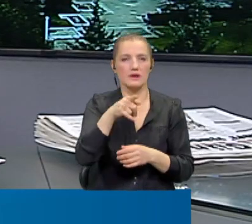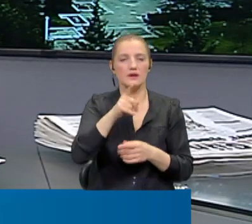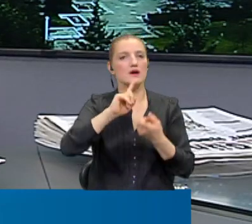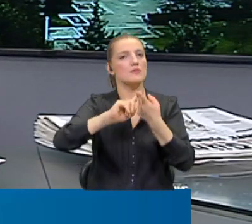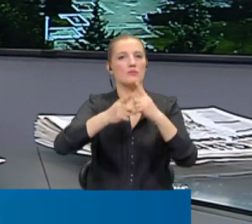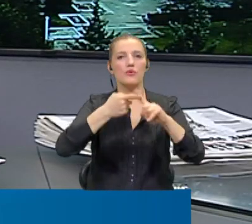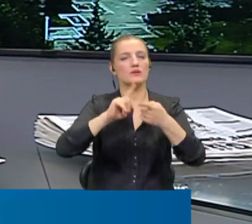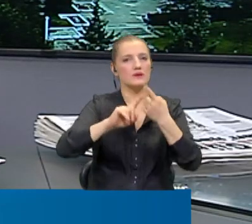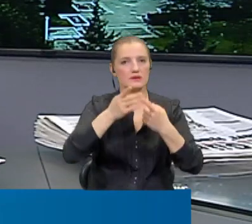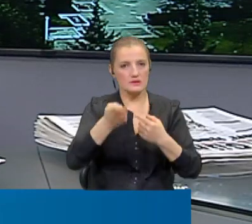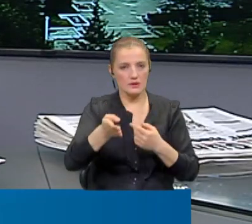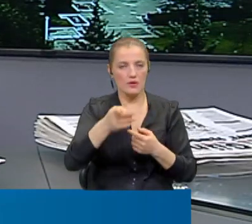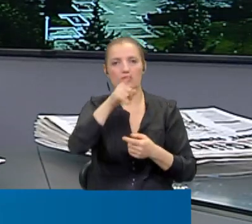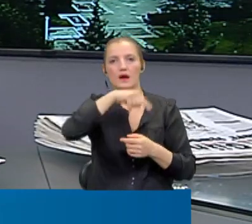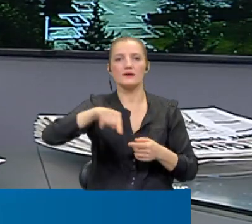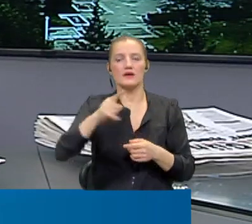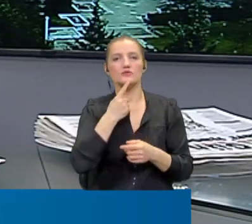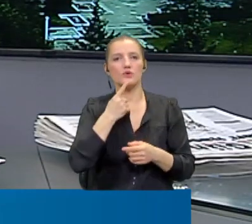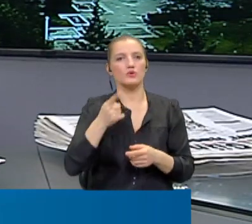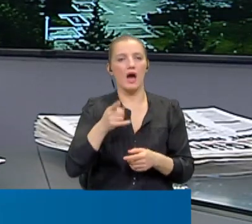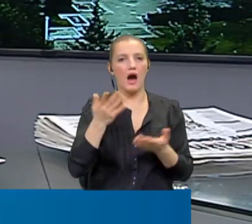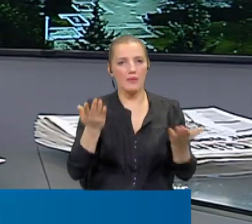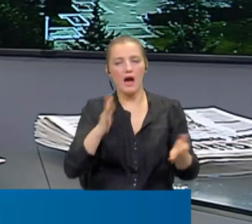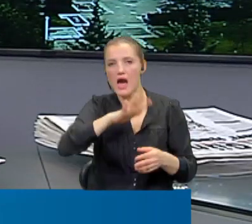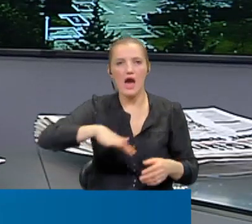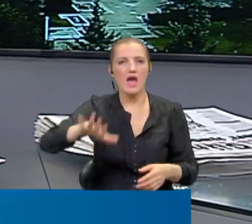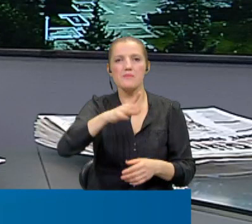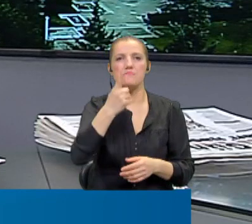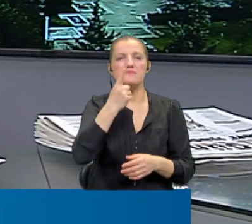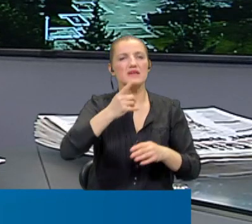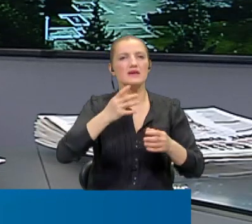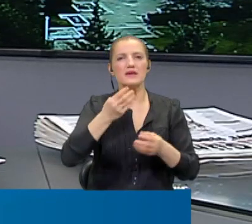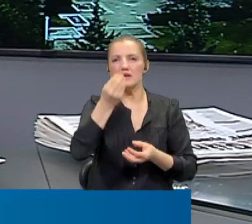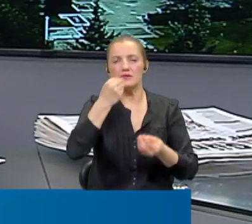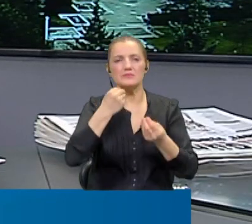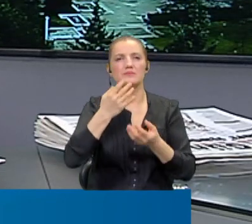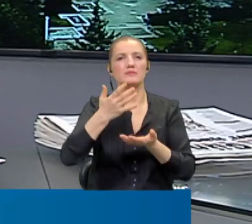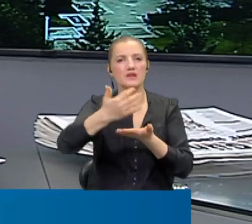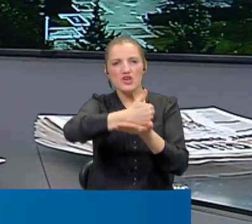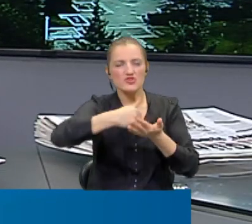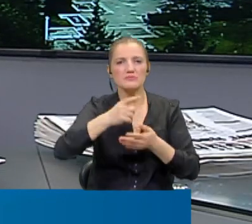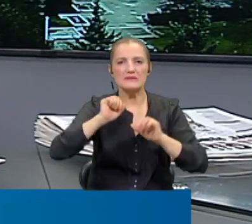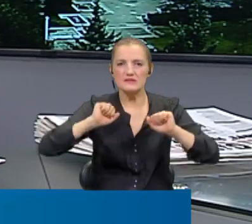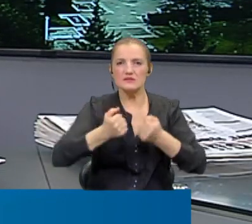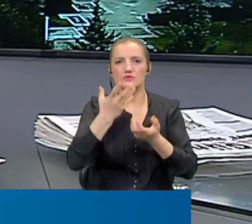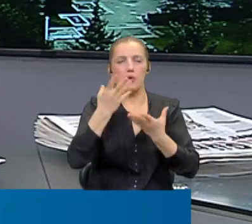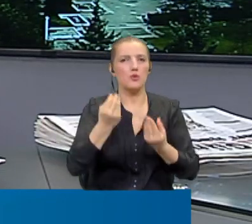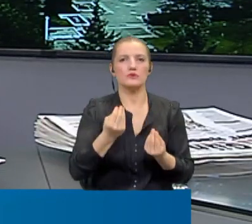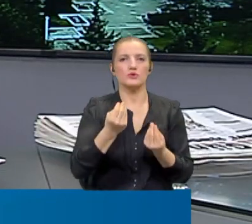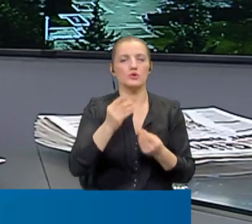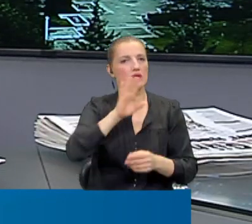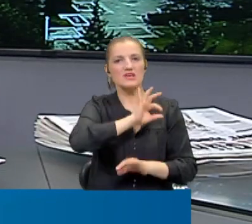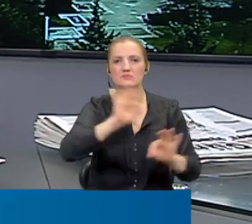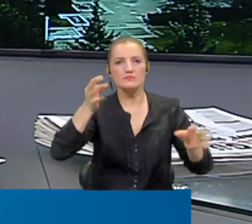artık siyasetçiler onlar da söylüyorlar ama herkesin bir geçim sıkıntısı içinde olduğunu kimse